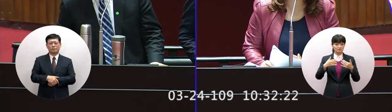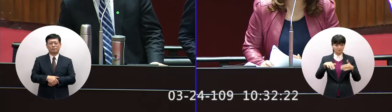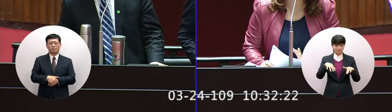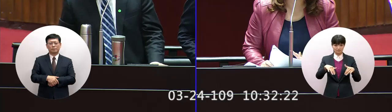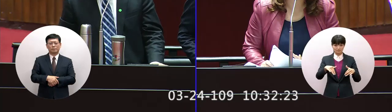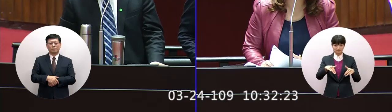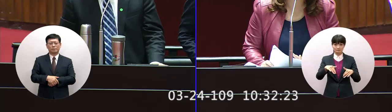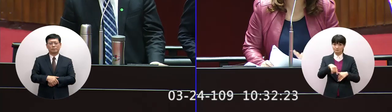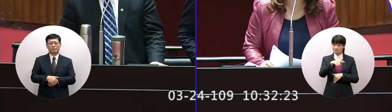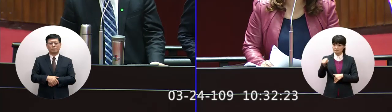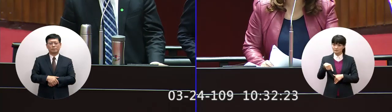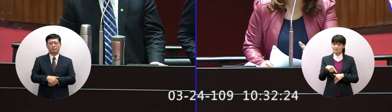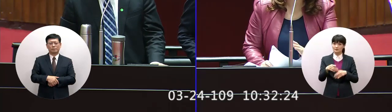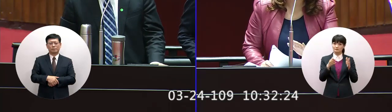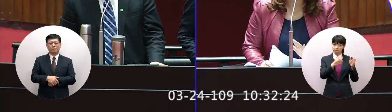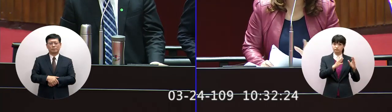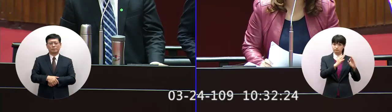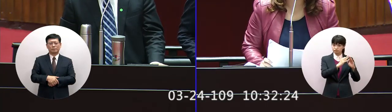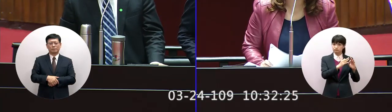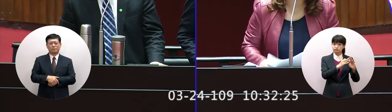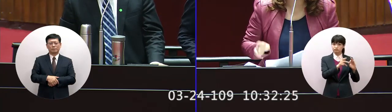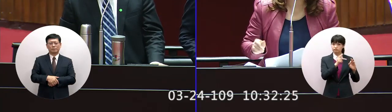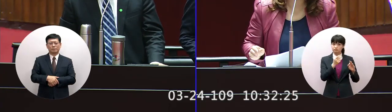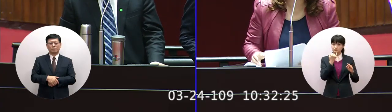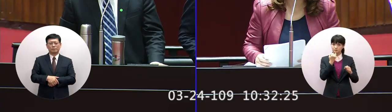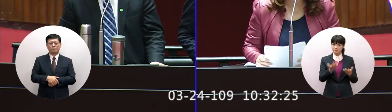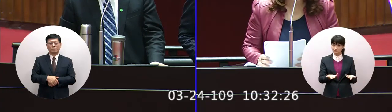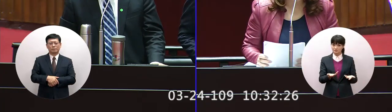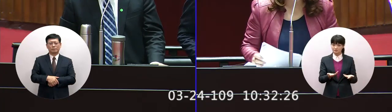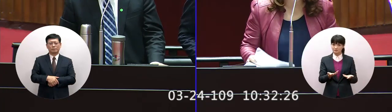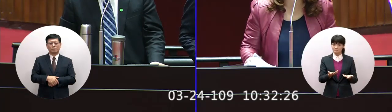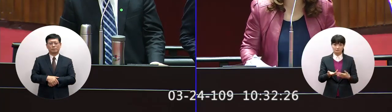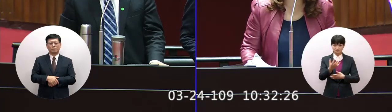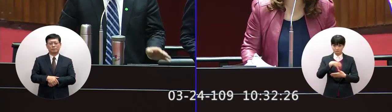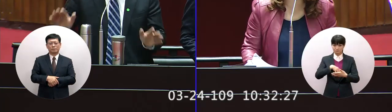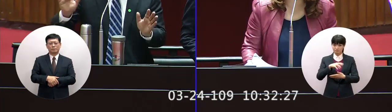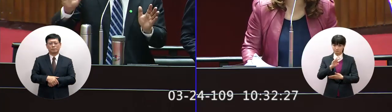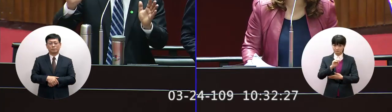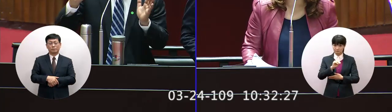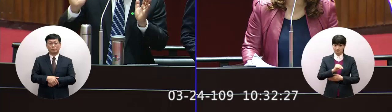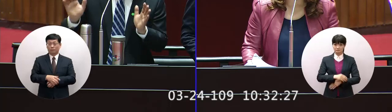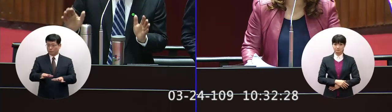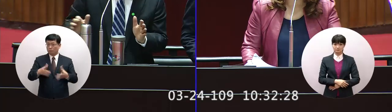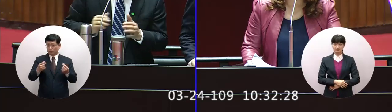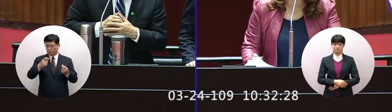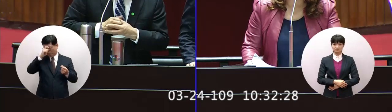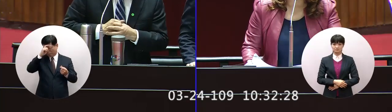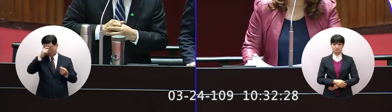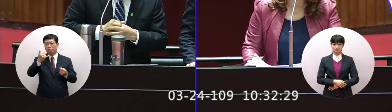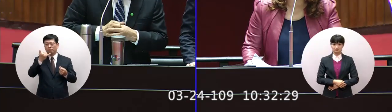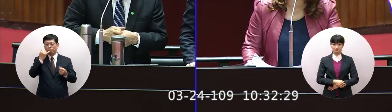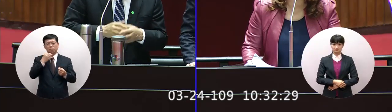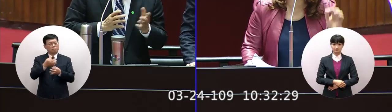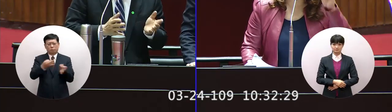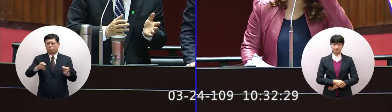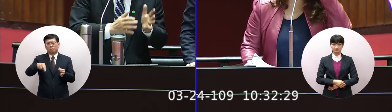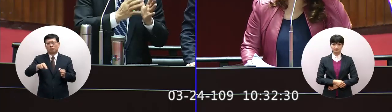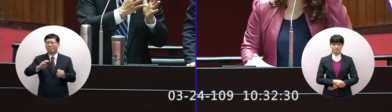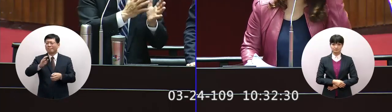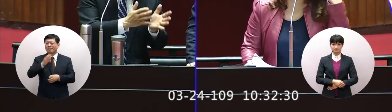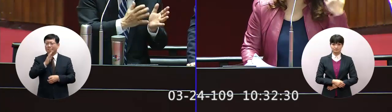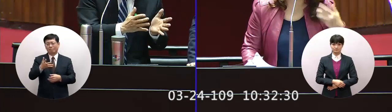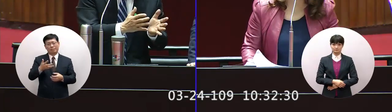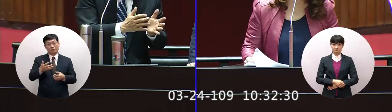个银行纾困贷款方面，他们有没有被纳入这个部分，请教院长。 这个我们都希望雨露均沾，但